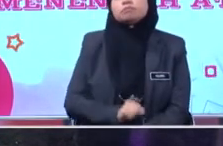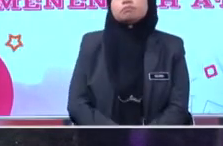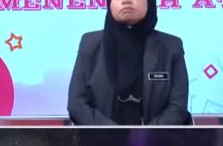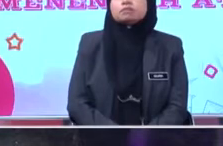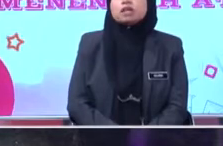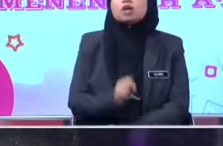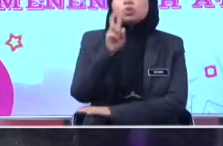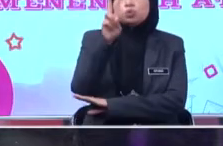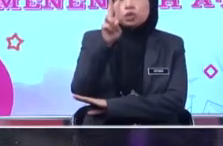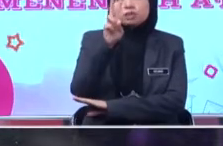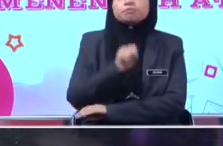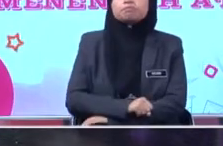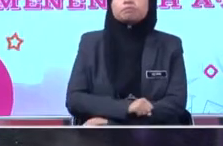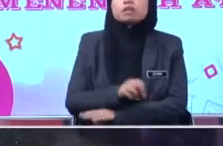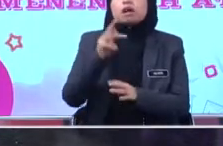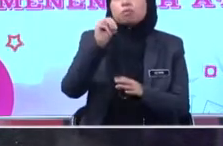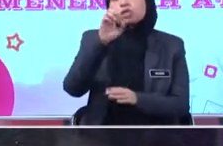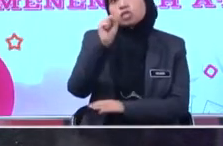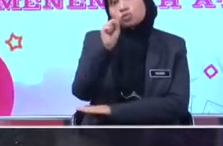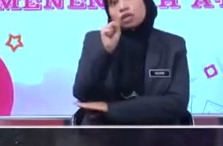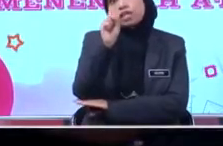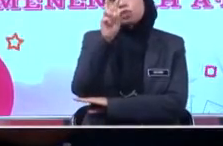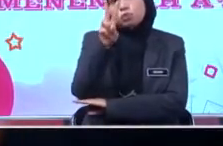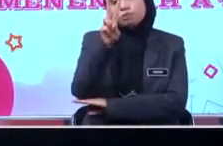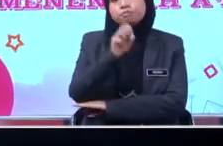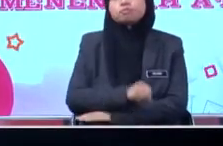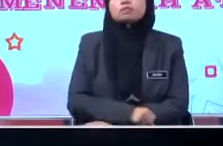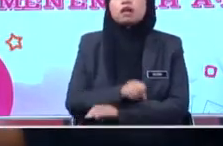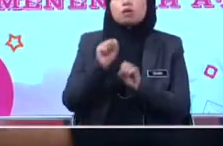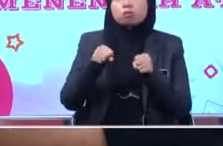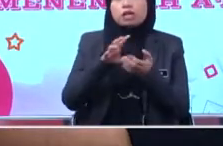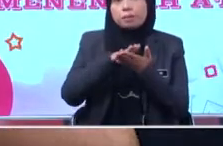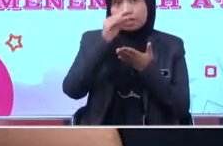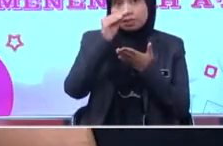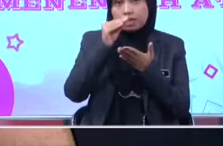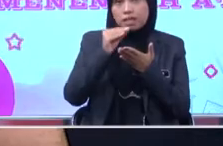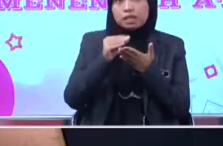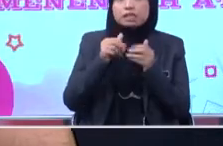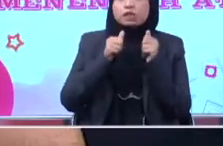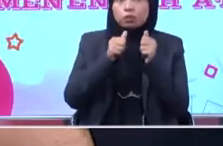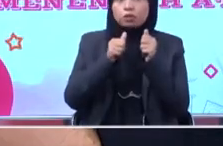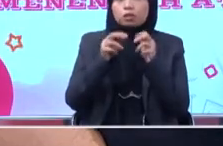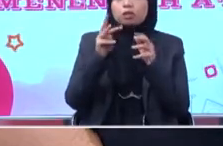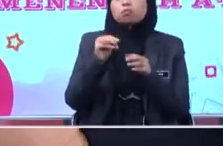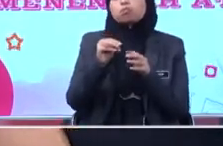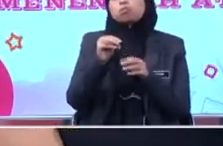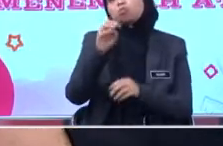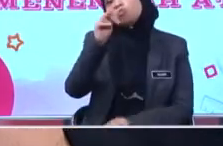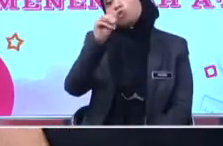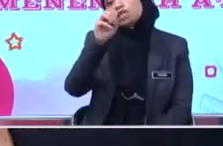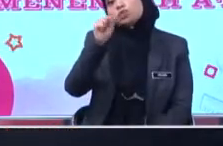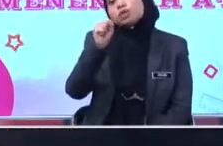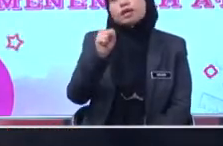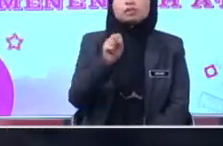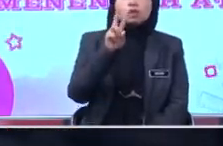surat2 gamers surat2 Aceh kita belajar nih salat dua buku teks katanya